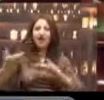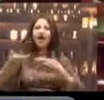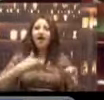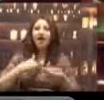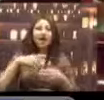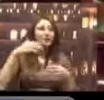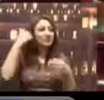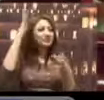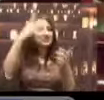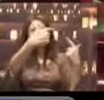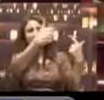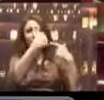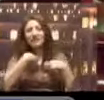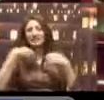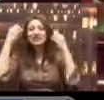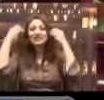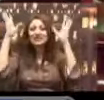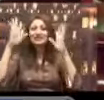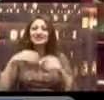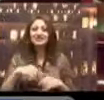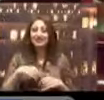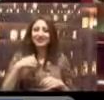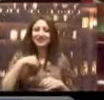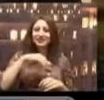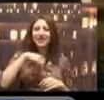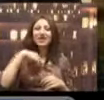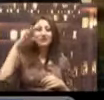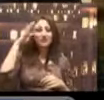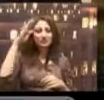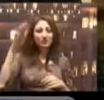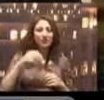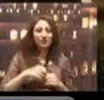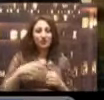ان الكاميرات موجوده ودردشنا، يا رب ما كنتش تقيل على الناس. لا بالعكس، سيدي. كان